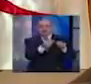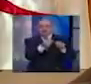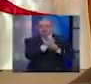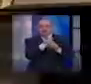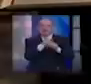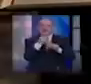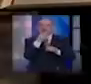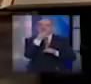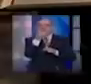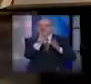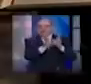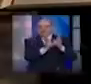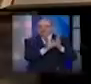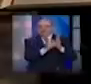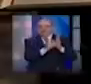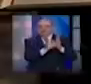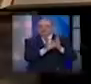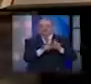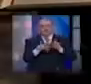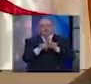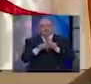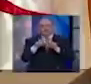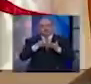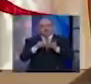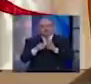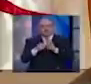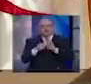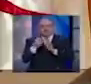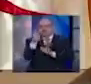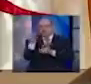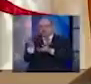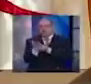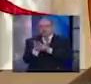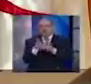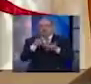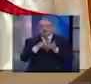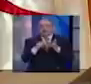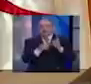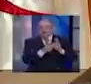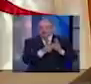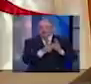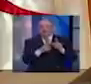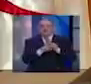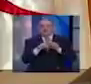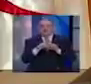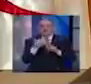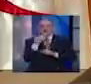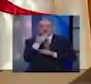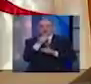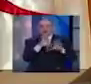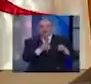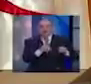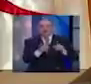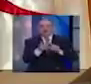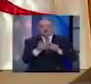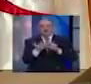richesses. Mais c'est parce qu'il a été enlevé le club des pins. C'est grave. انا رانا دون سي سيتياسيون غرافيسيم ناحيه